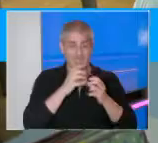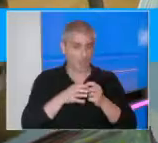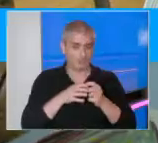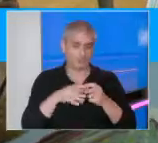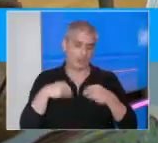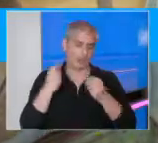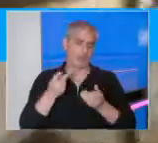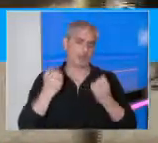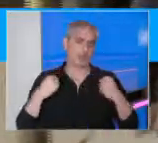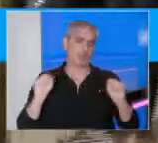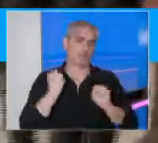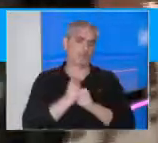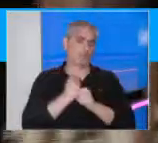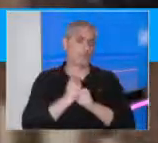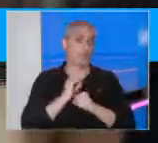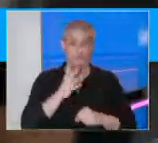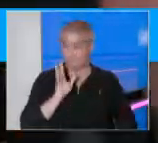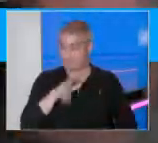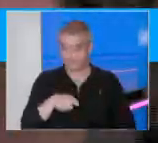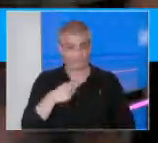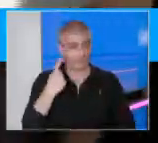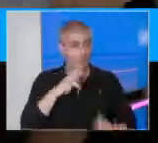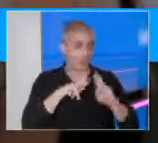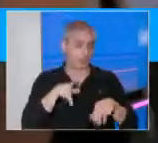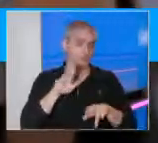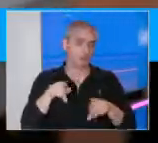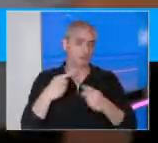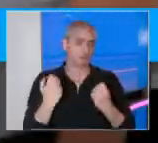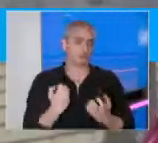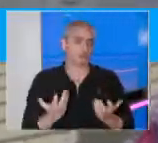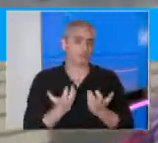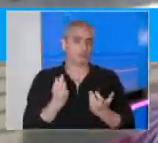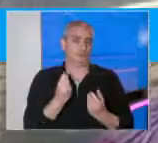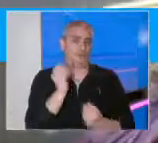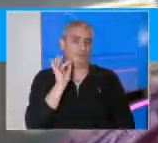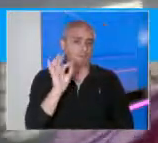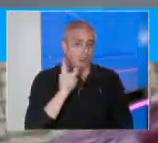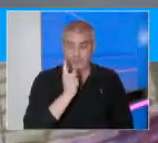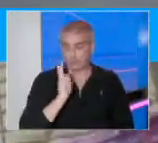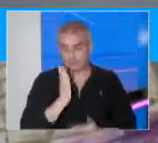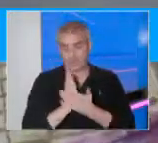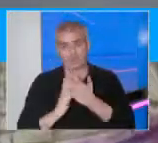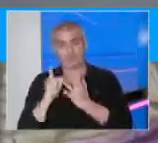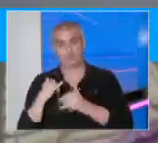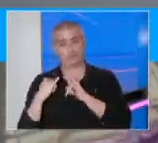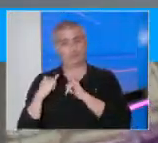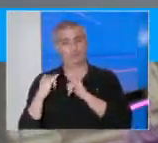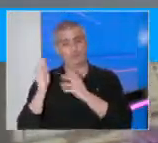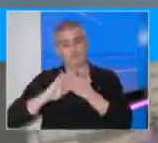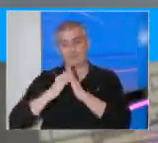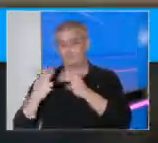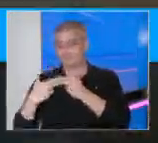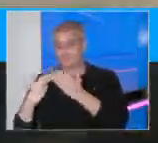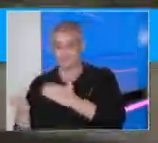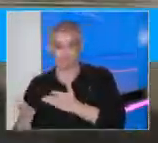לתת להם את חופש הפעולה. מה גם שכל רשות יש את המשאבים שלה? יש מי שיש לו מתנס תמוד לבית הספר,